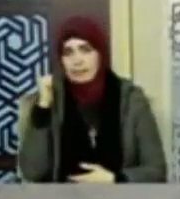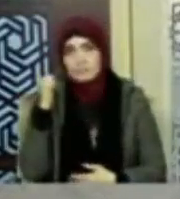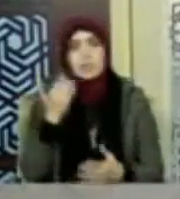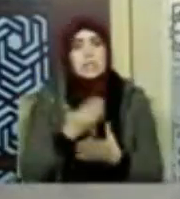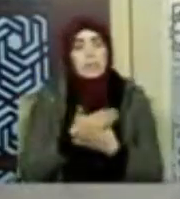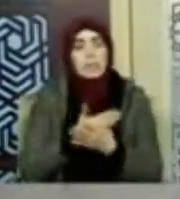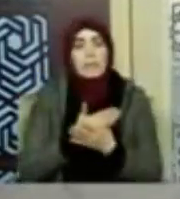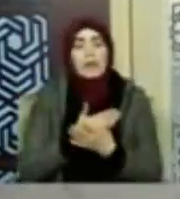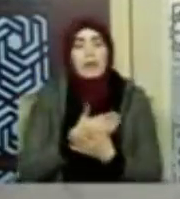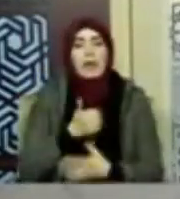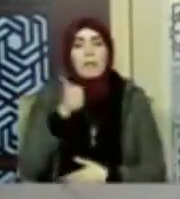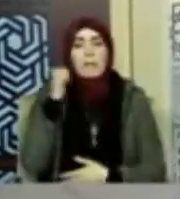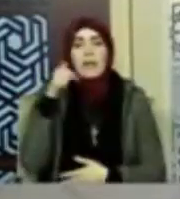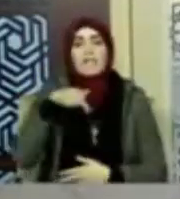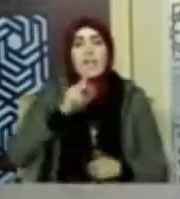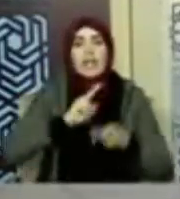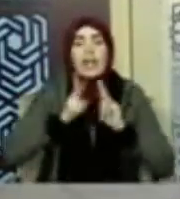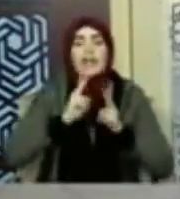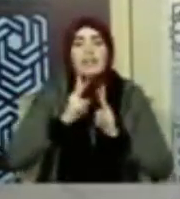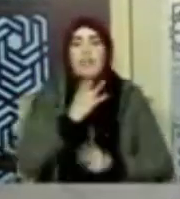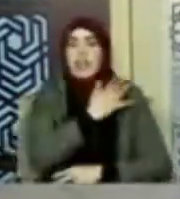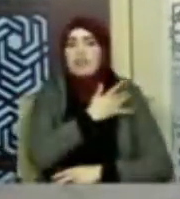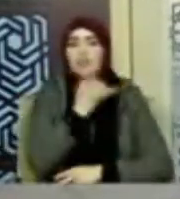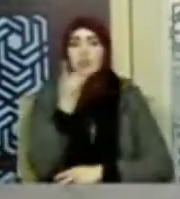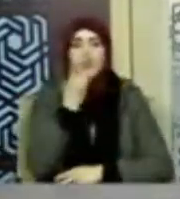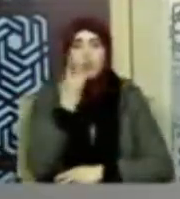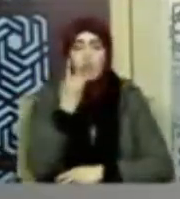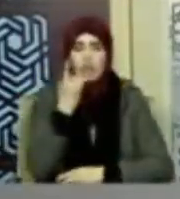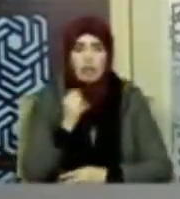في احتفالات الشرطة